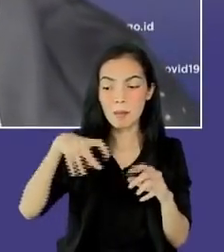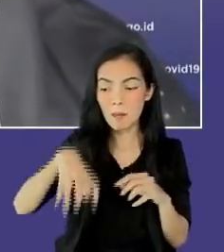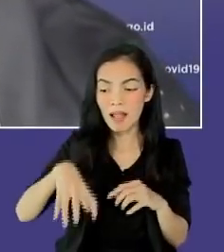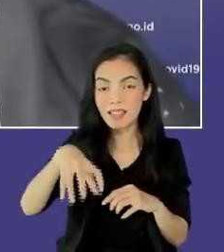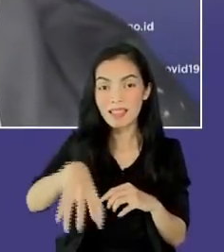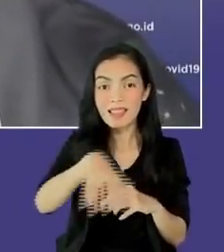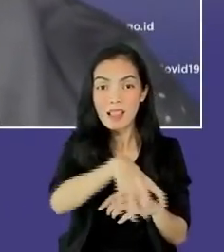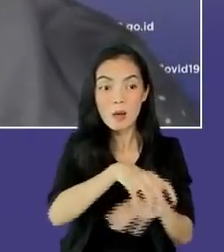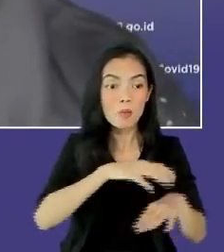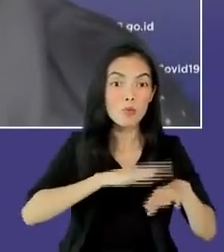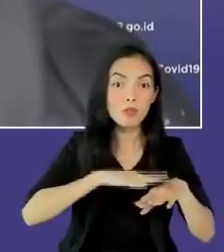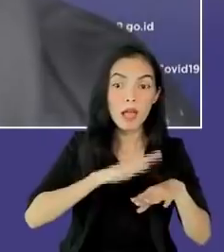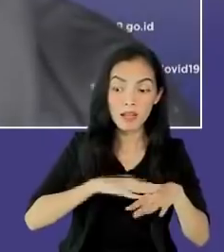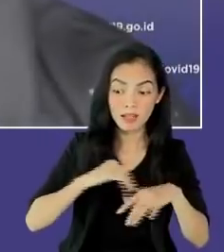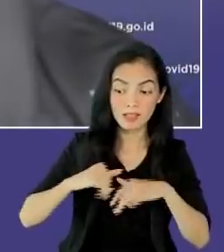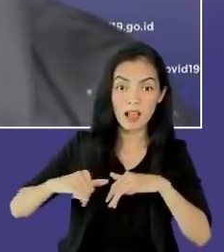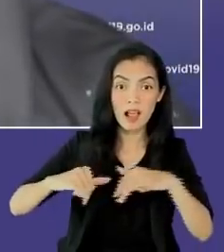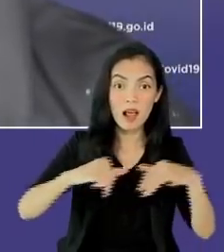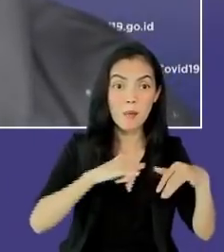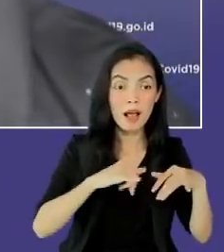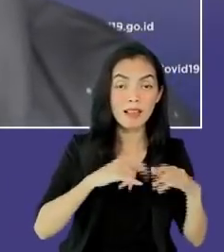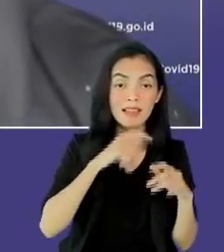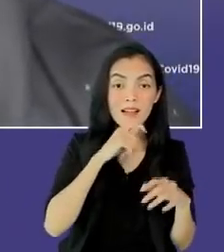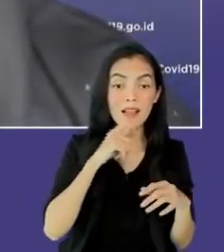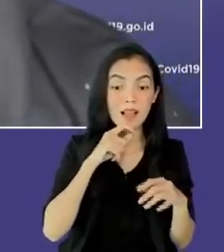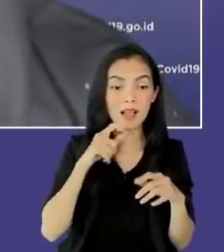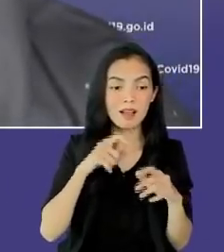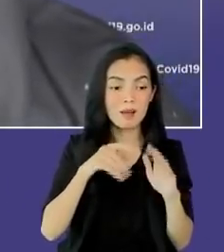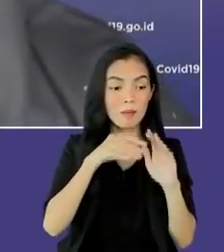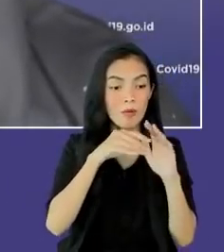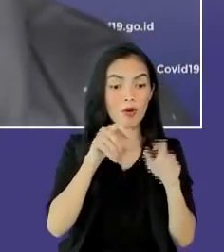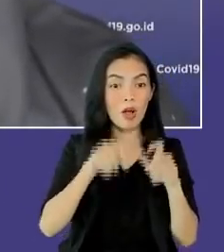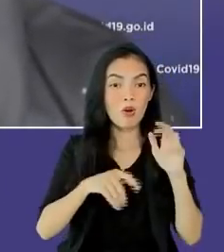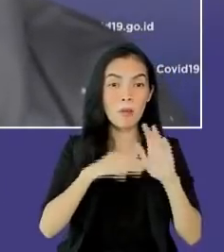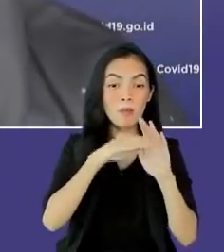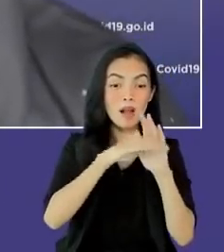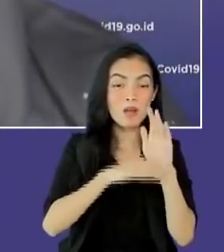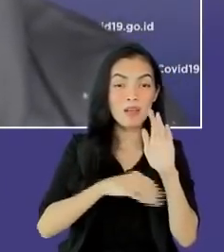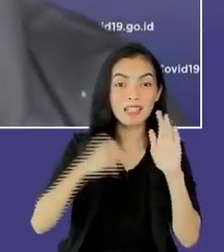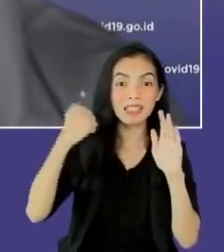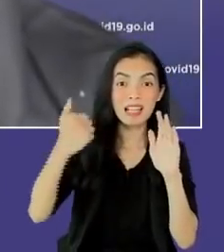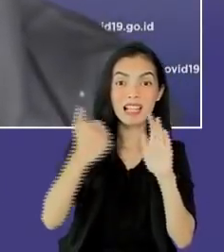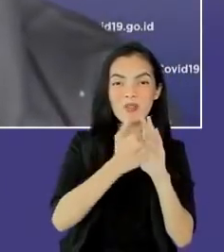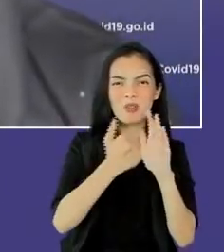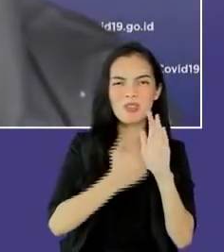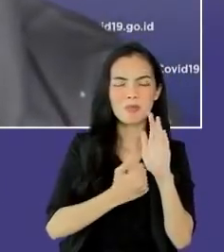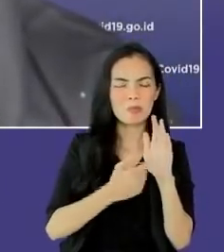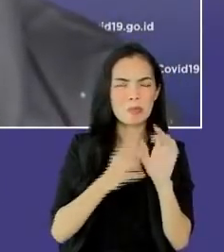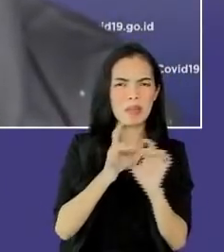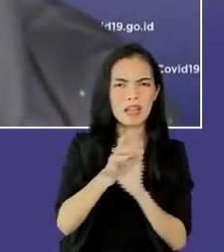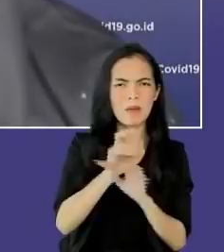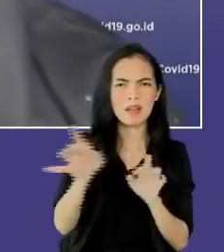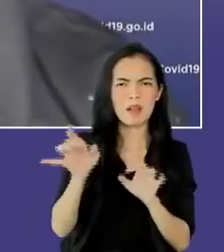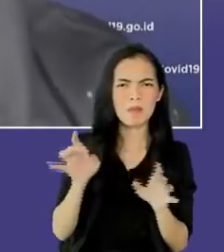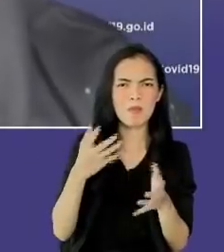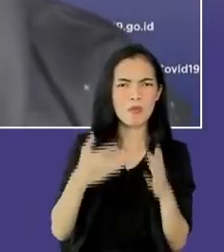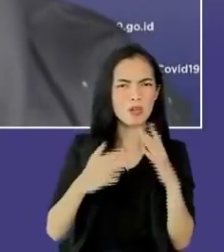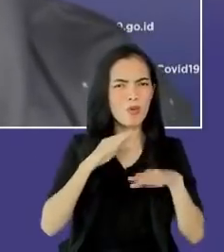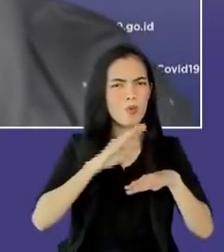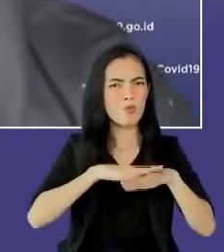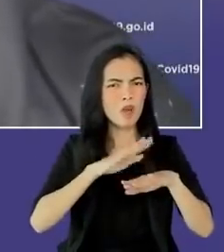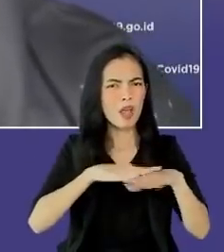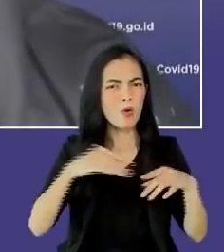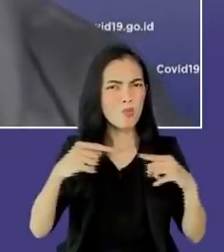ini kepatuhannya ternyata masih beragam begitu ya ceritanya. Jadi mungkin nggak berhubungan langsung dengan budaya rasanya